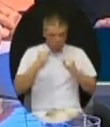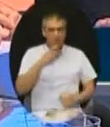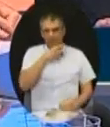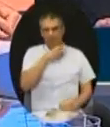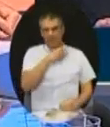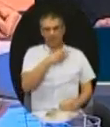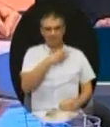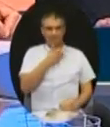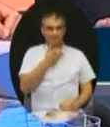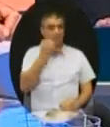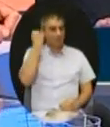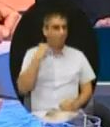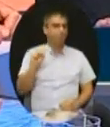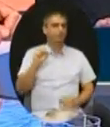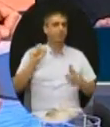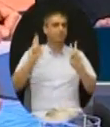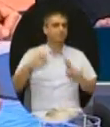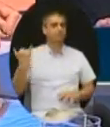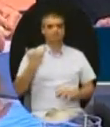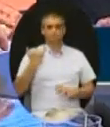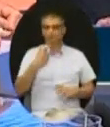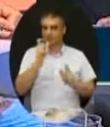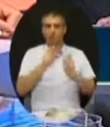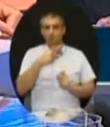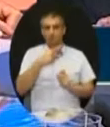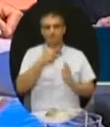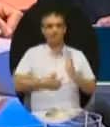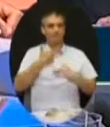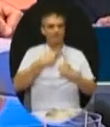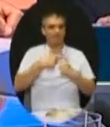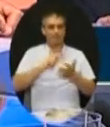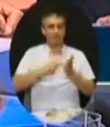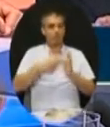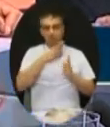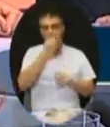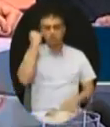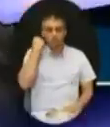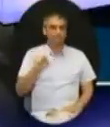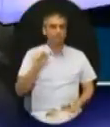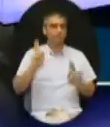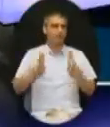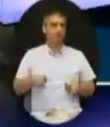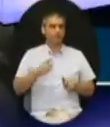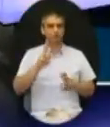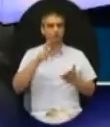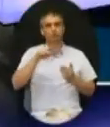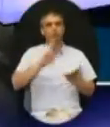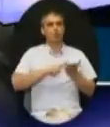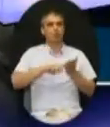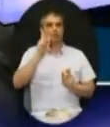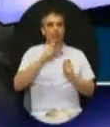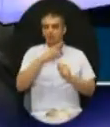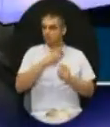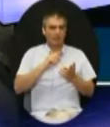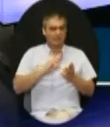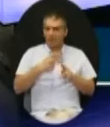שהם הפרו בצורה שיטתית וחמורה. אנשים, הכוונה, מנהיגים, פוליטיים, שהפרו בצורה שיטתית וחמורה זכויות אדם.